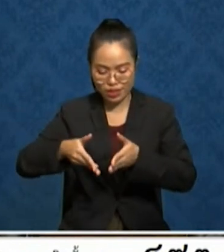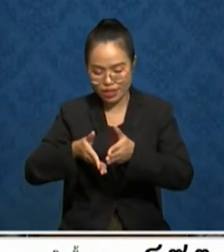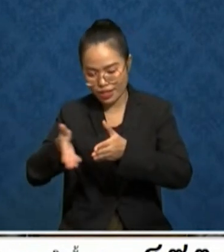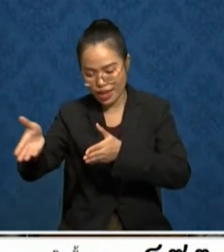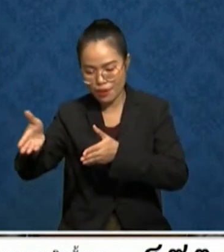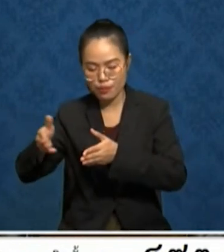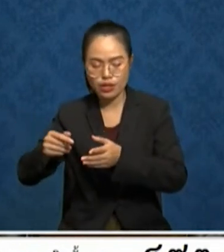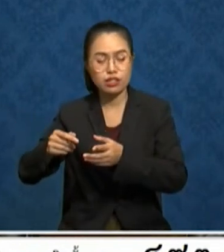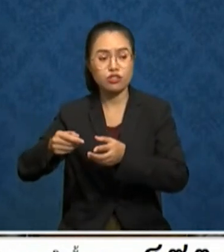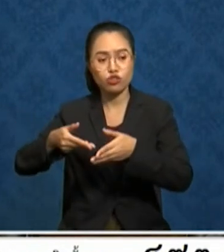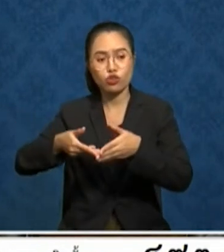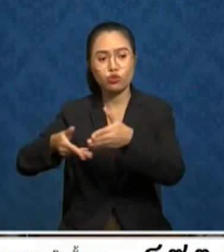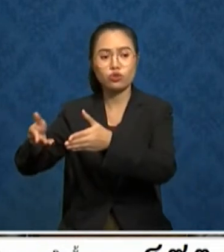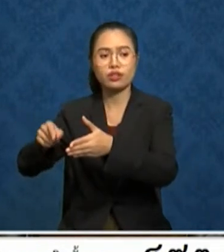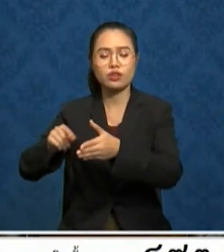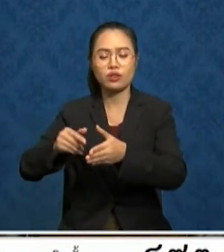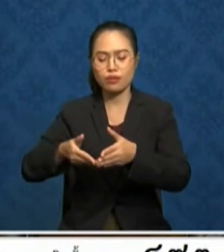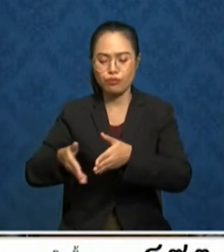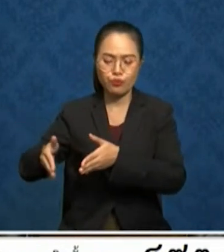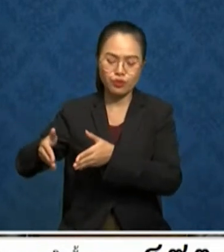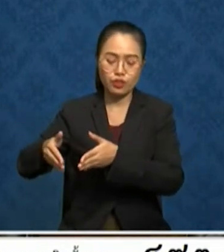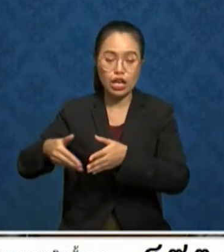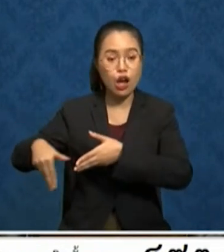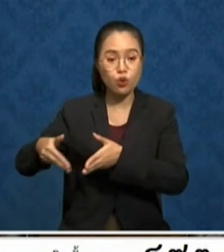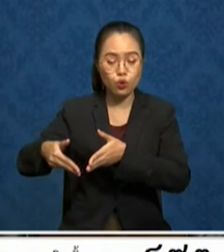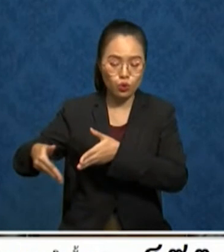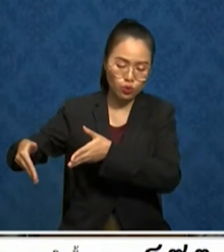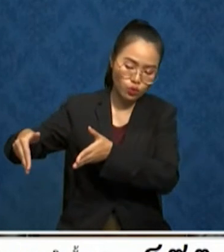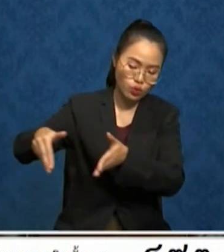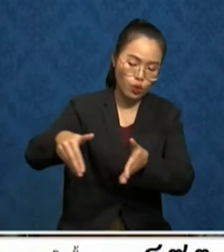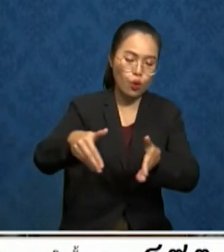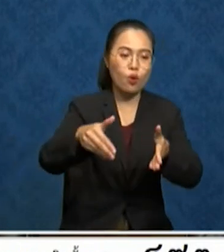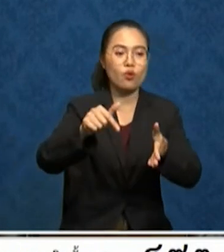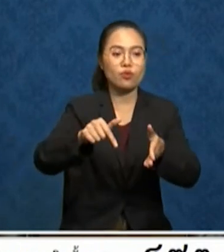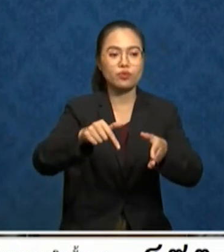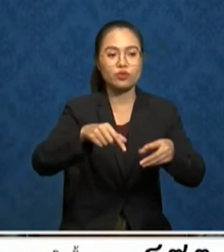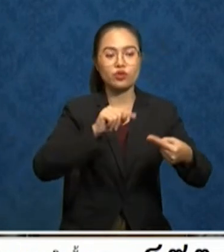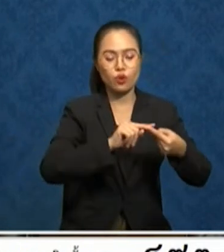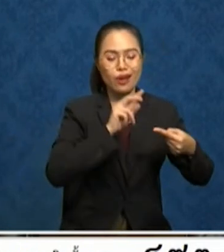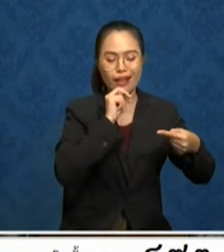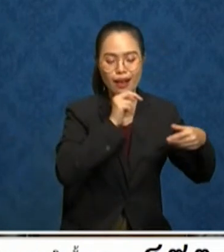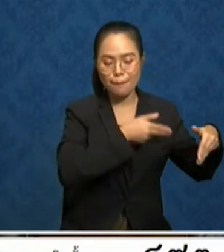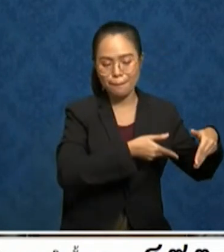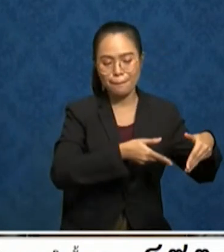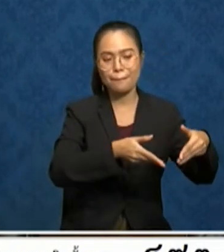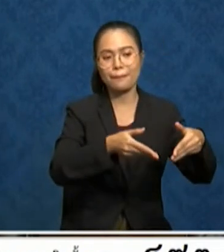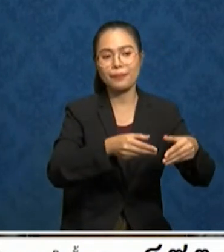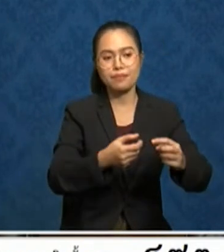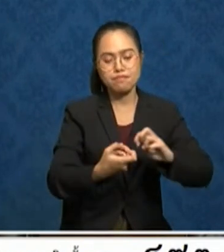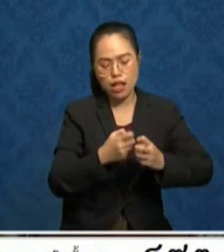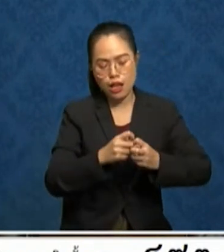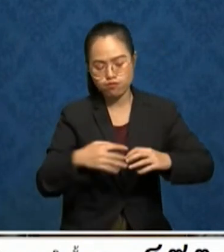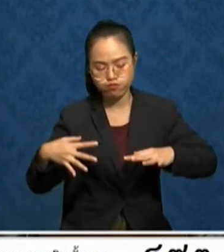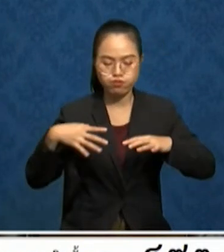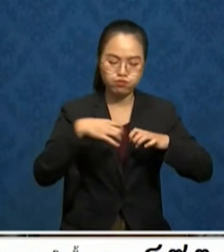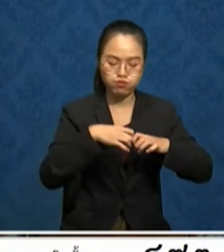เอเชียแล้วก็ถนนมีความโค้งนะคะโค้งมากแล้วก็เป็นการเลียบคลองชลประทานทำให้เกิดอุบัติเหตุนะคะแล้ว